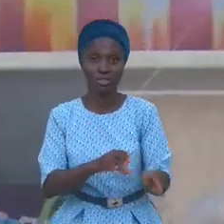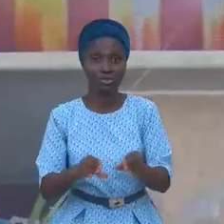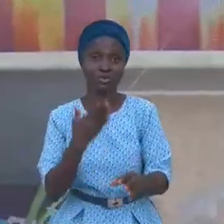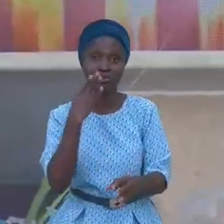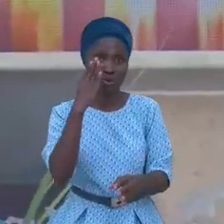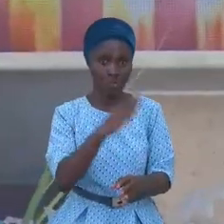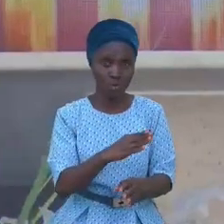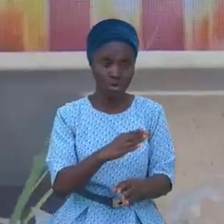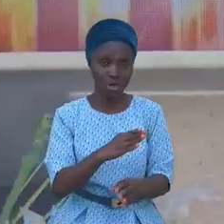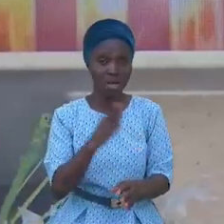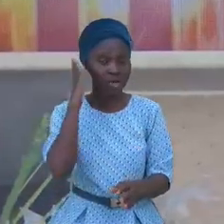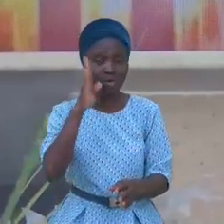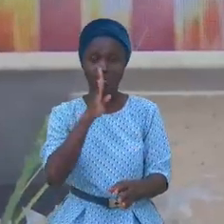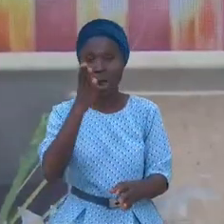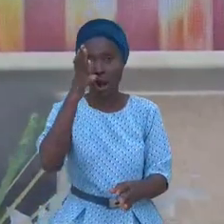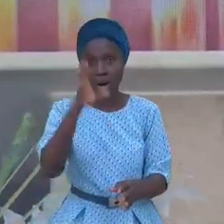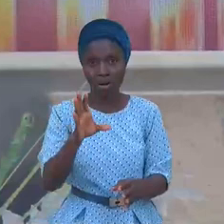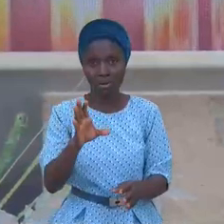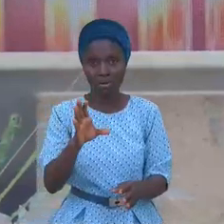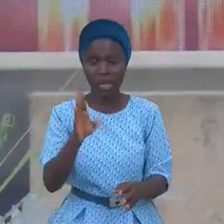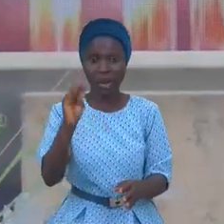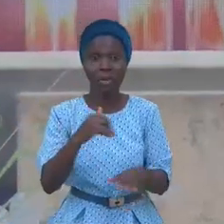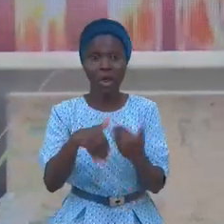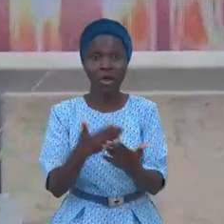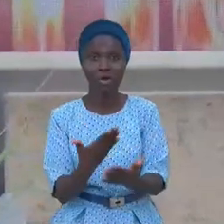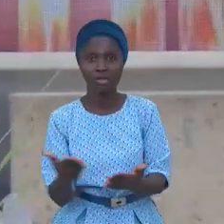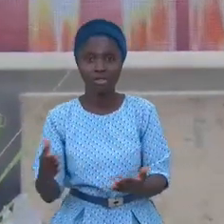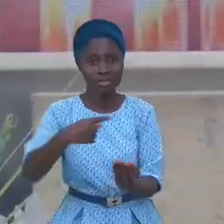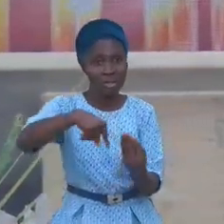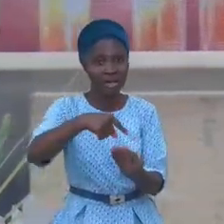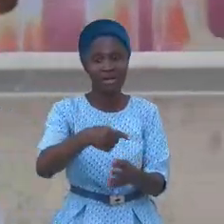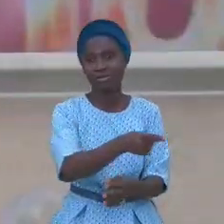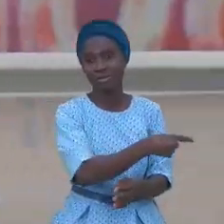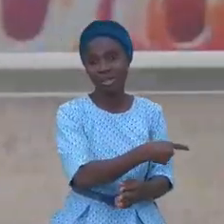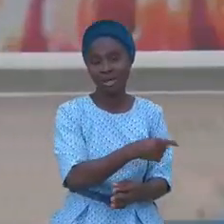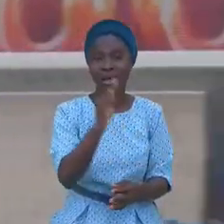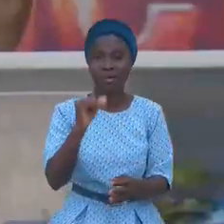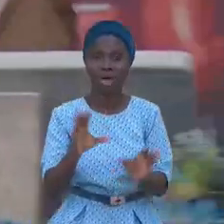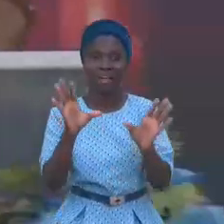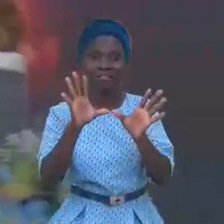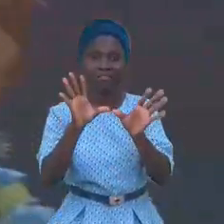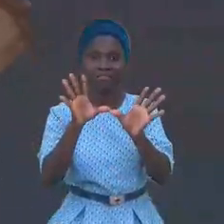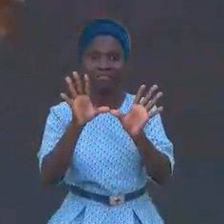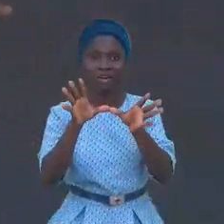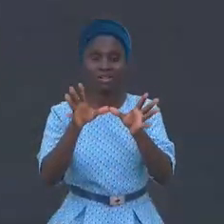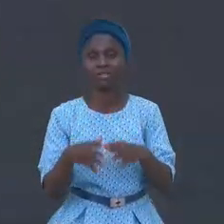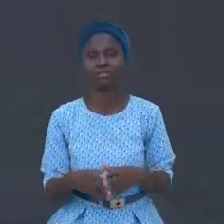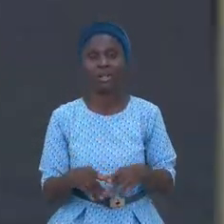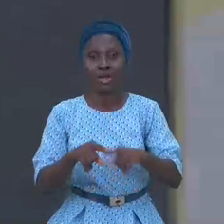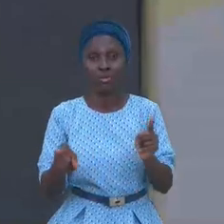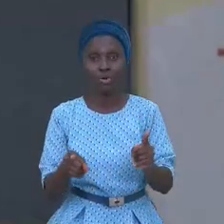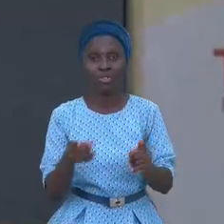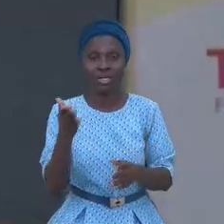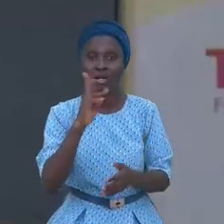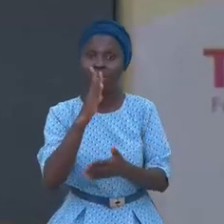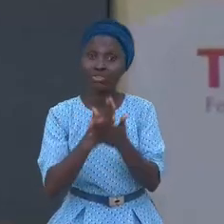seront corrompus par les choses qui se passent autour d'eux. Il dit mais, il y a certaines personnes,